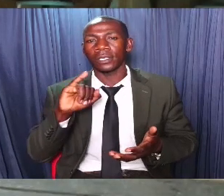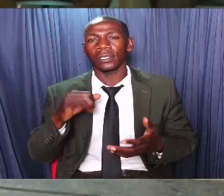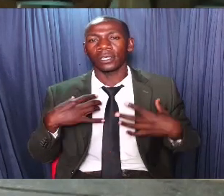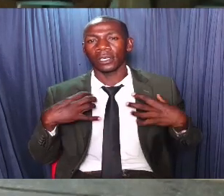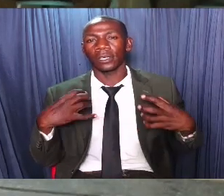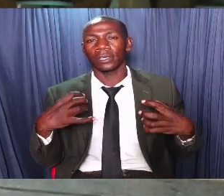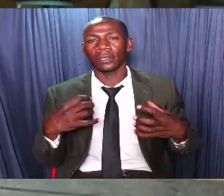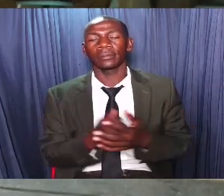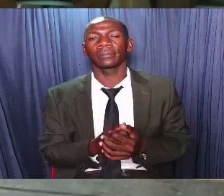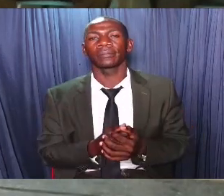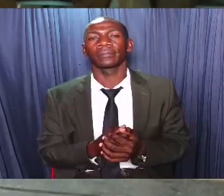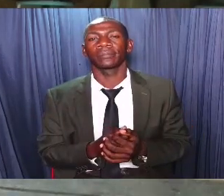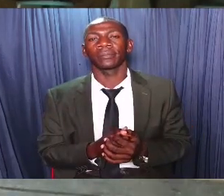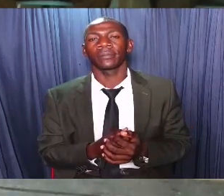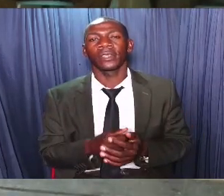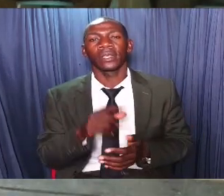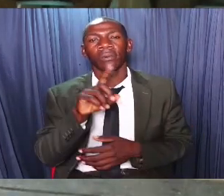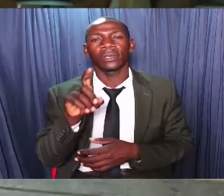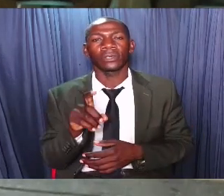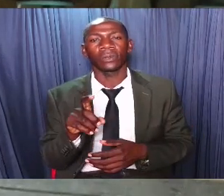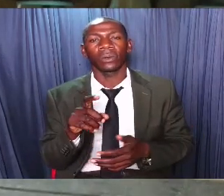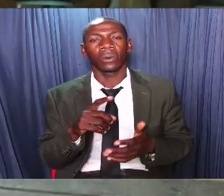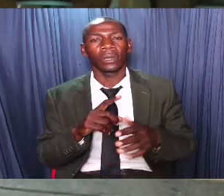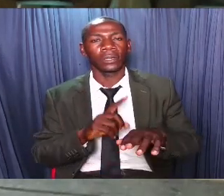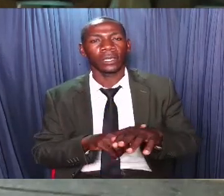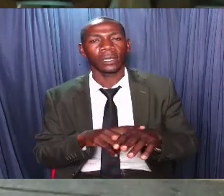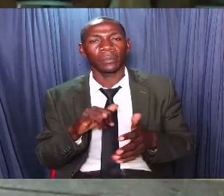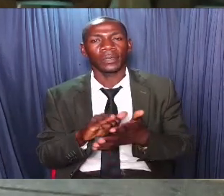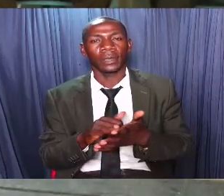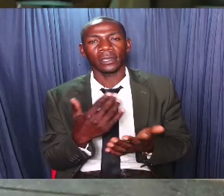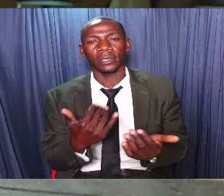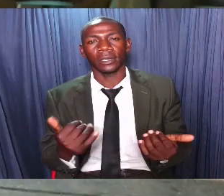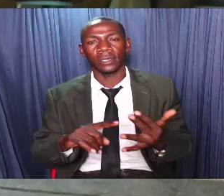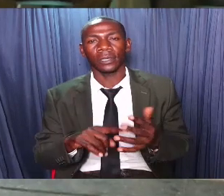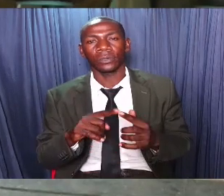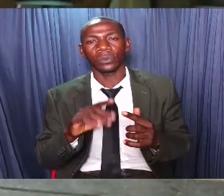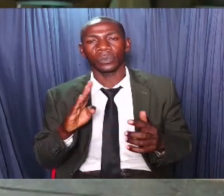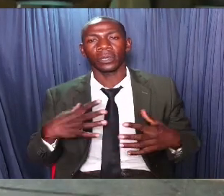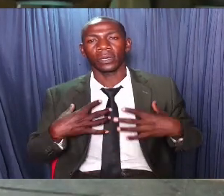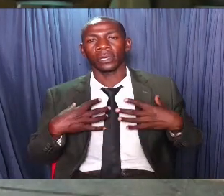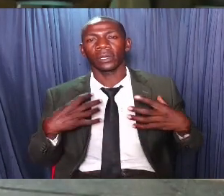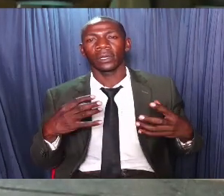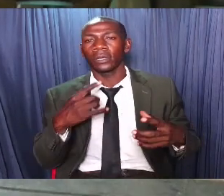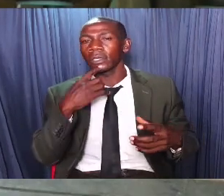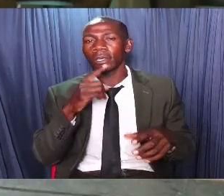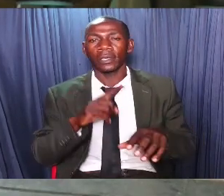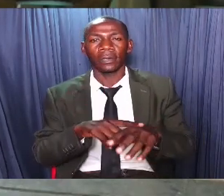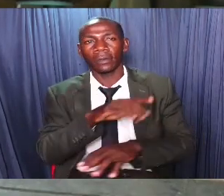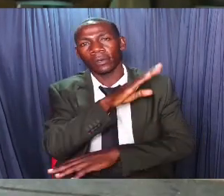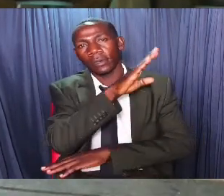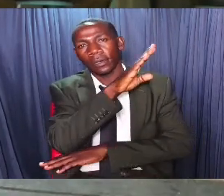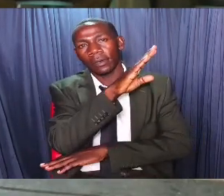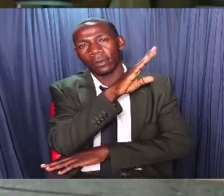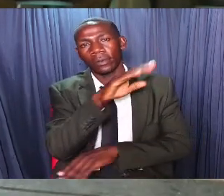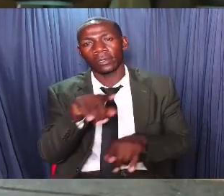hai. Basi akawauliza habari ya saa alipoanza kuwa hajambo, nao wakamwambia,